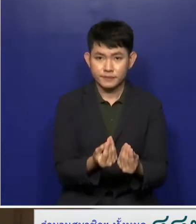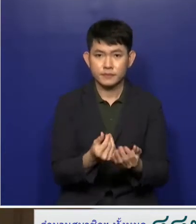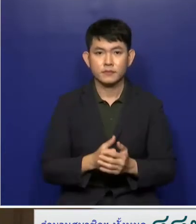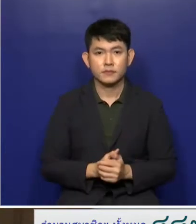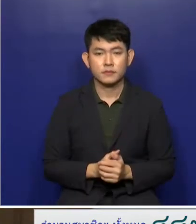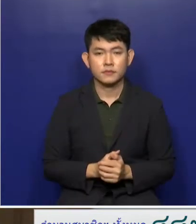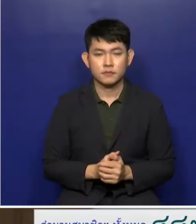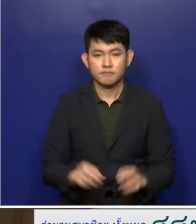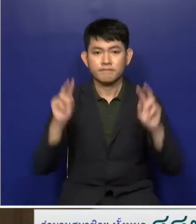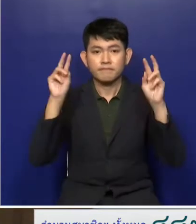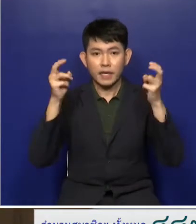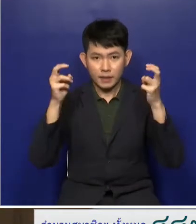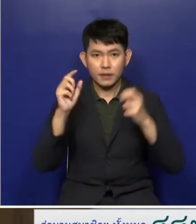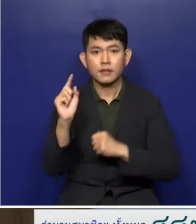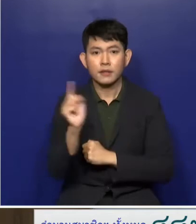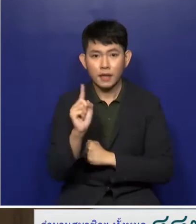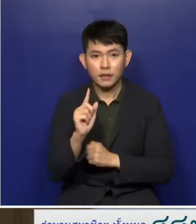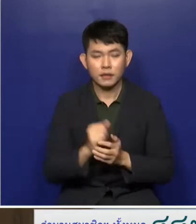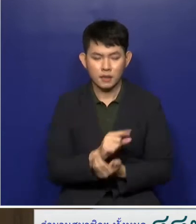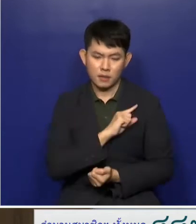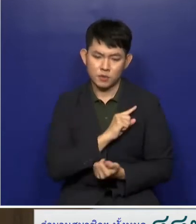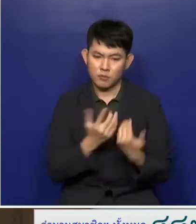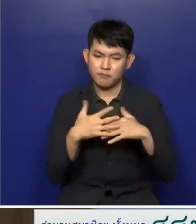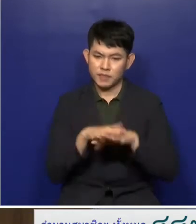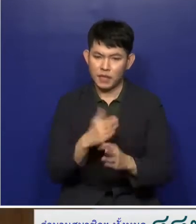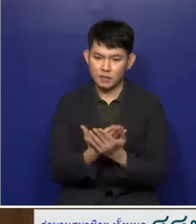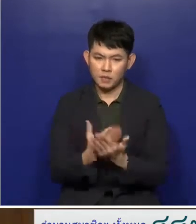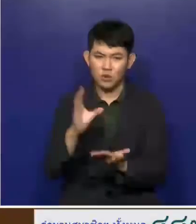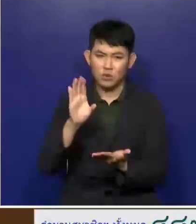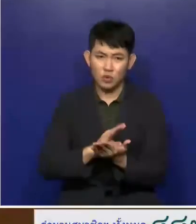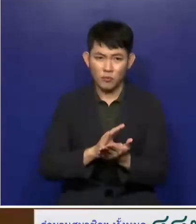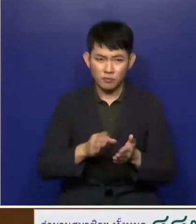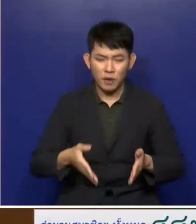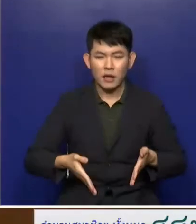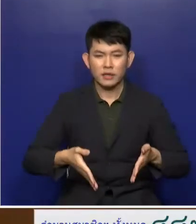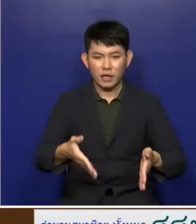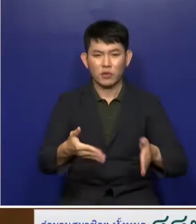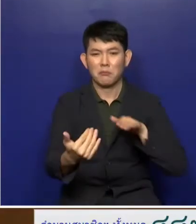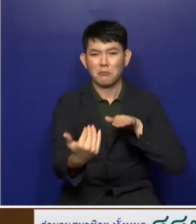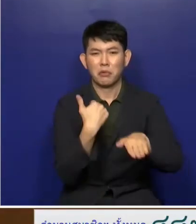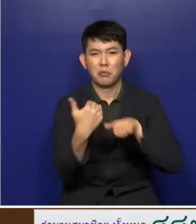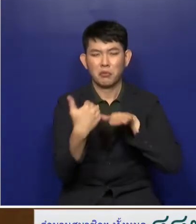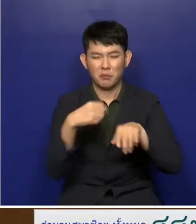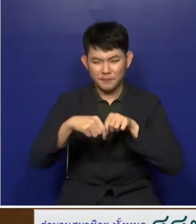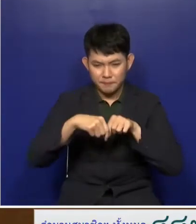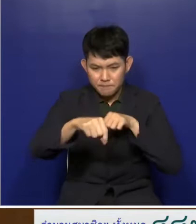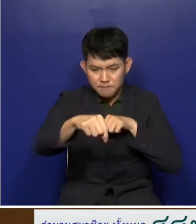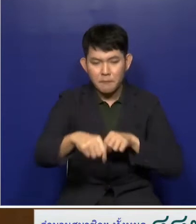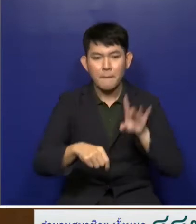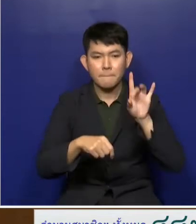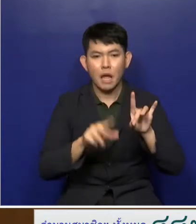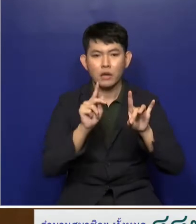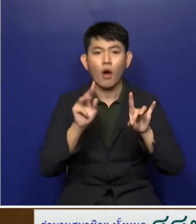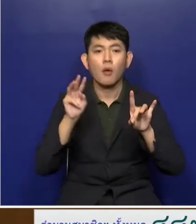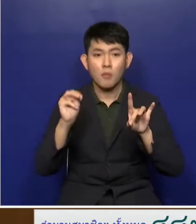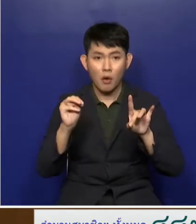ขอช่วยประสานอนุมัติงบทำทางลาดยางหรือถนนคอนกรีต8กิโลเมตรแค่นั้นเองครับให้กับหมู่บ้